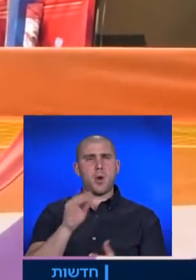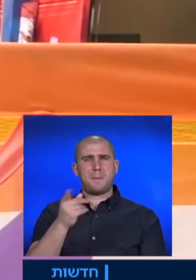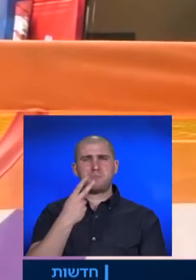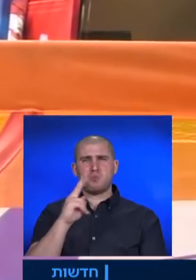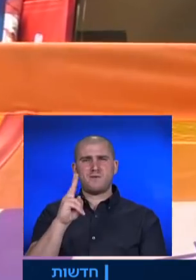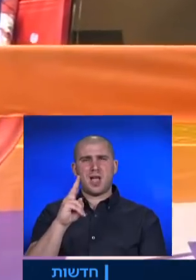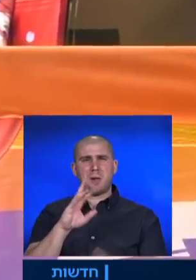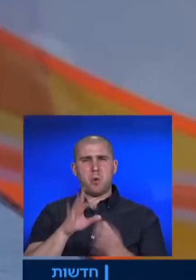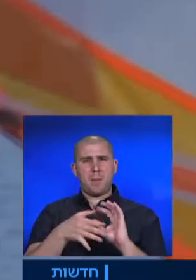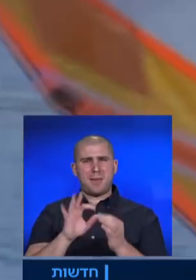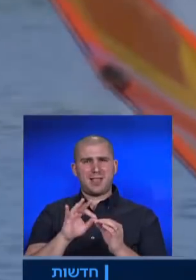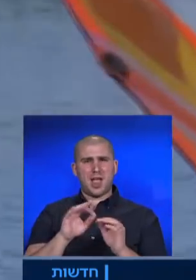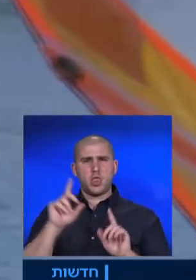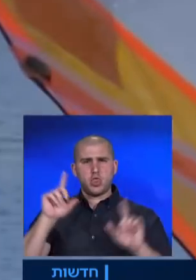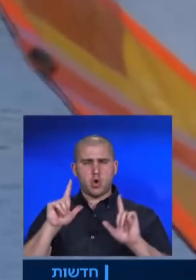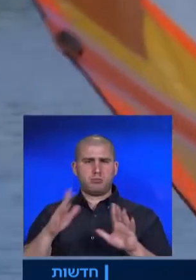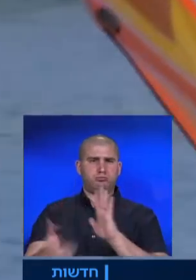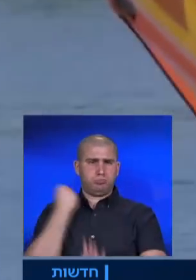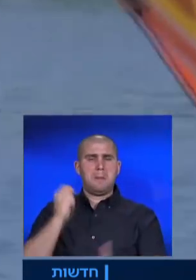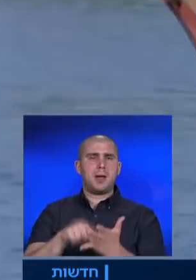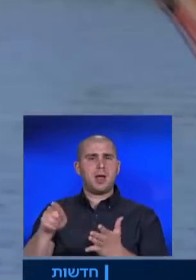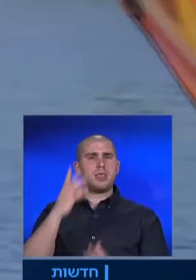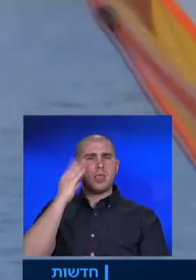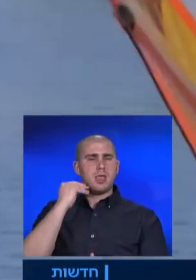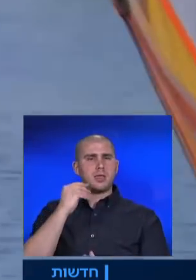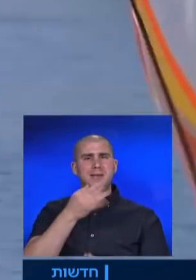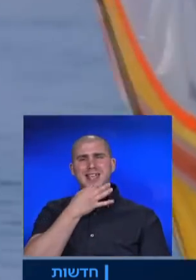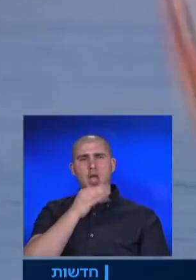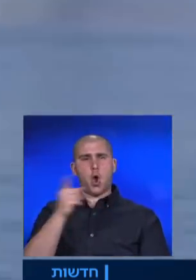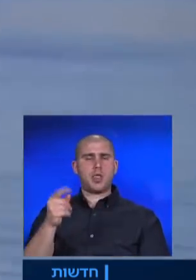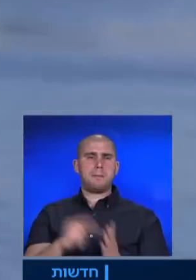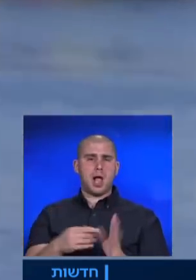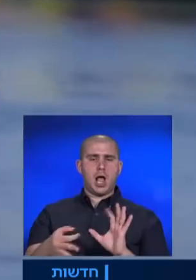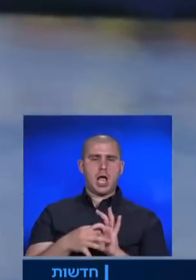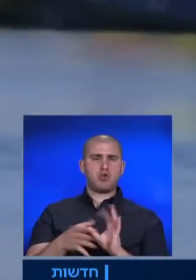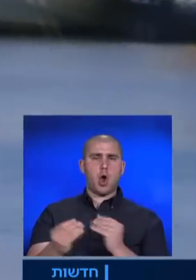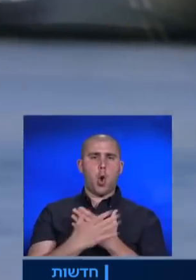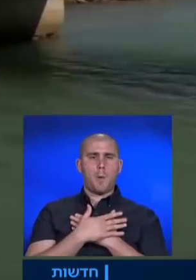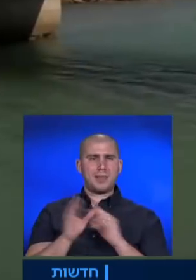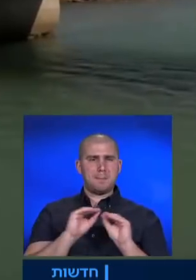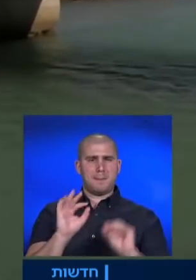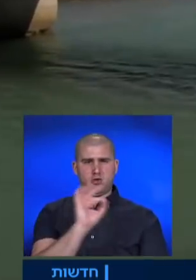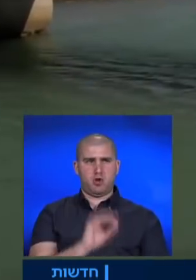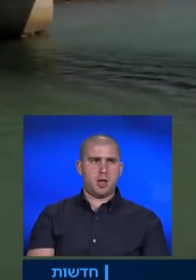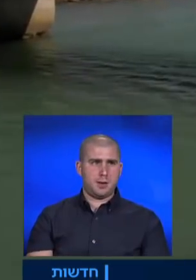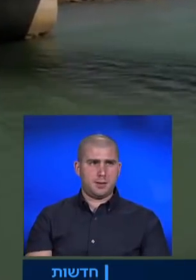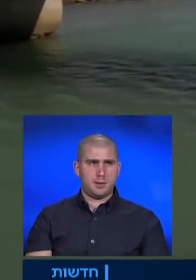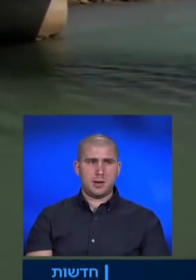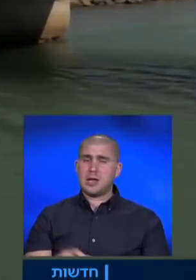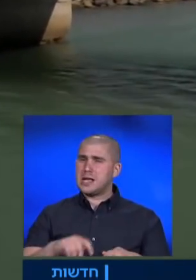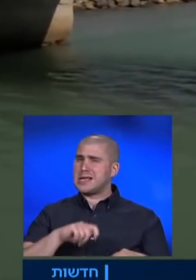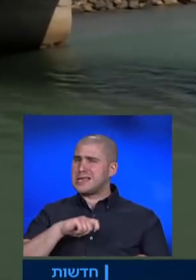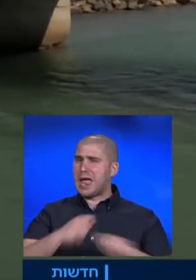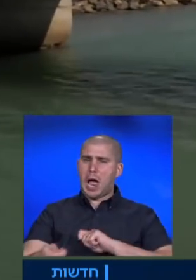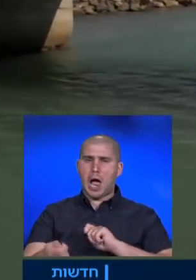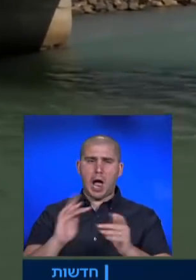ממנה, כי לדבריהן היא נהנתה מיתרון תחרותי בשל הקשר הרומנטי עם המאמן. קרע מאוד מאוד מאוד